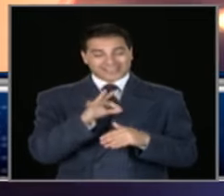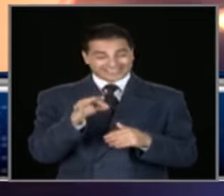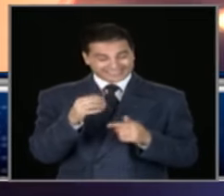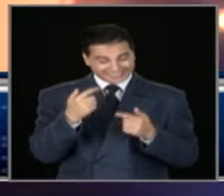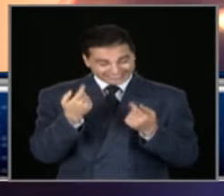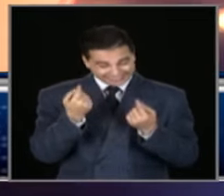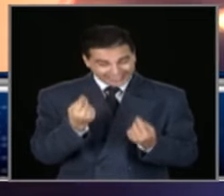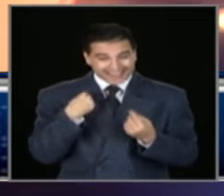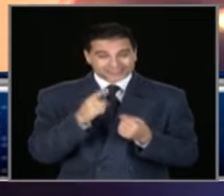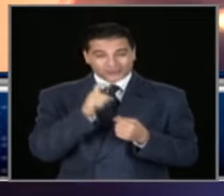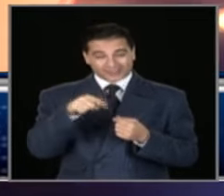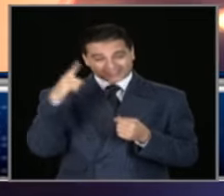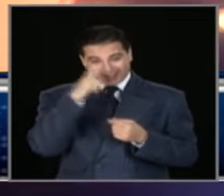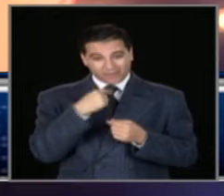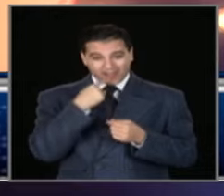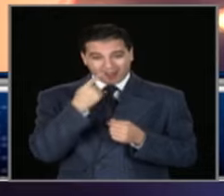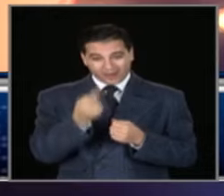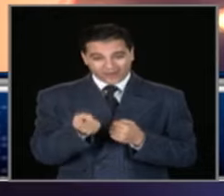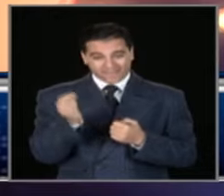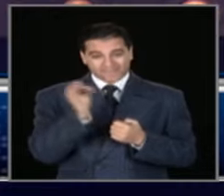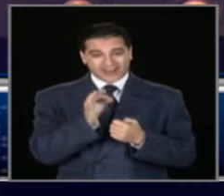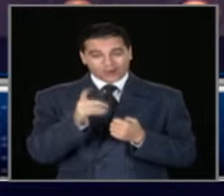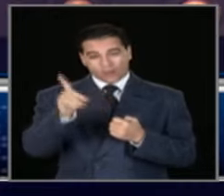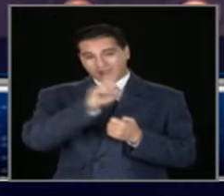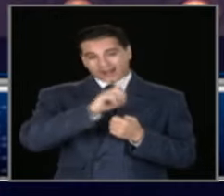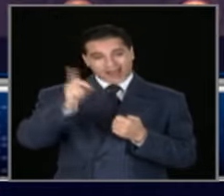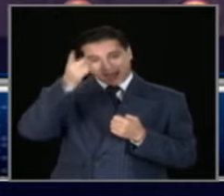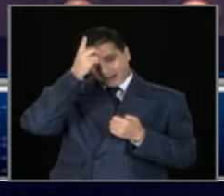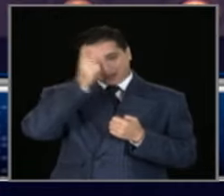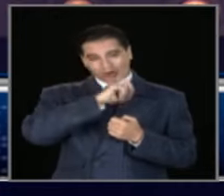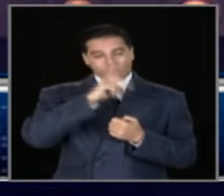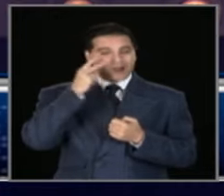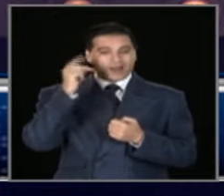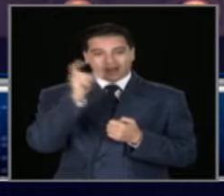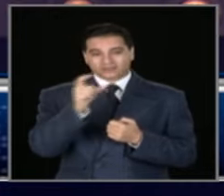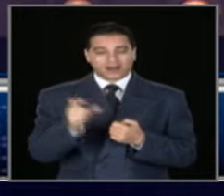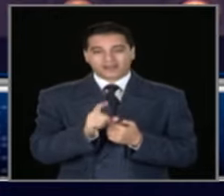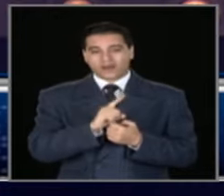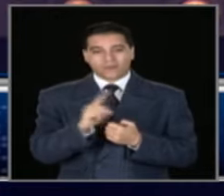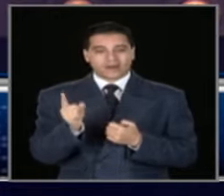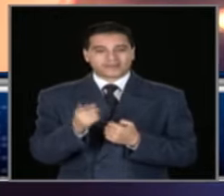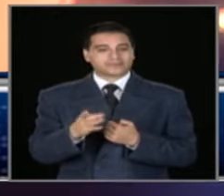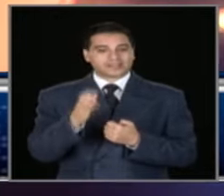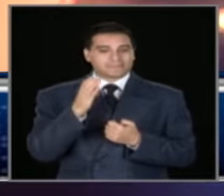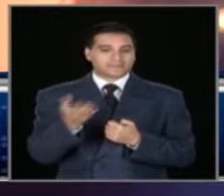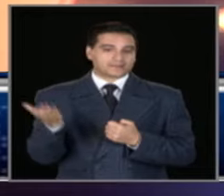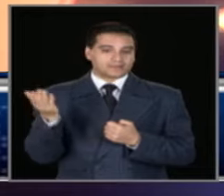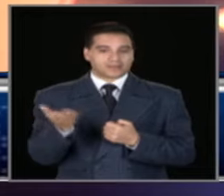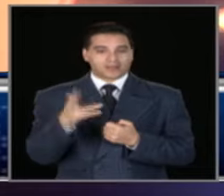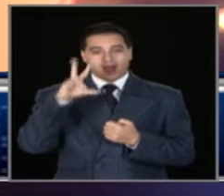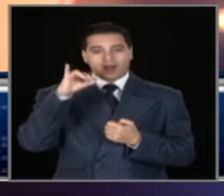استني، ده سؤال صعب، مش سهل والله. ولا ألمانيا ولا إيطاليا، لا سؤال صعب. إجابتك